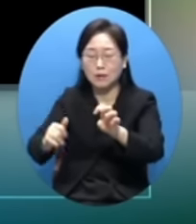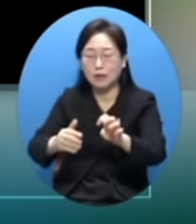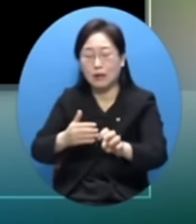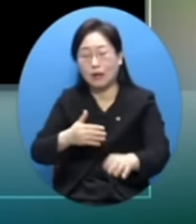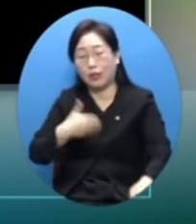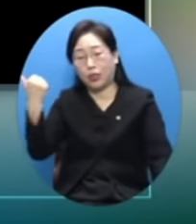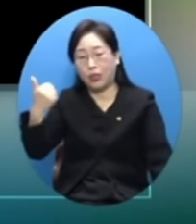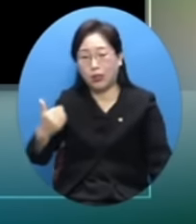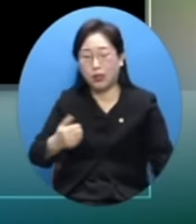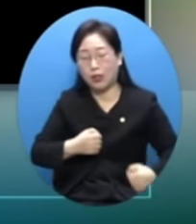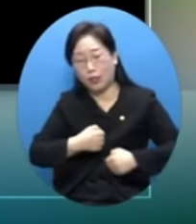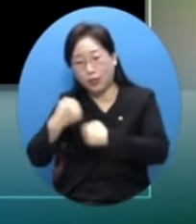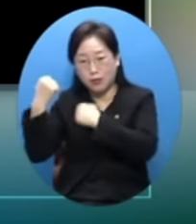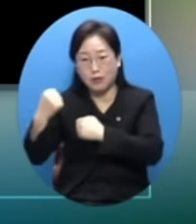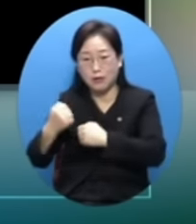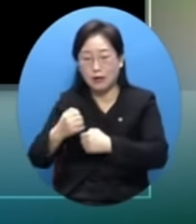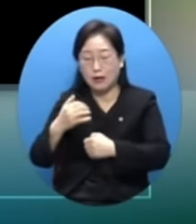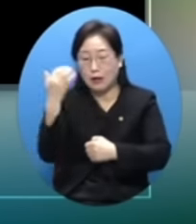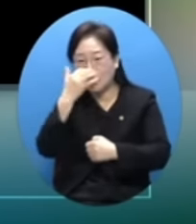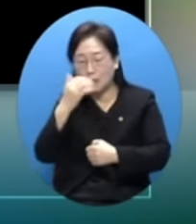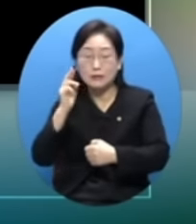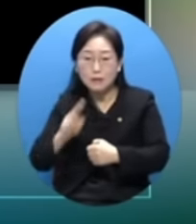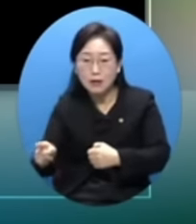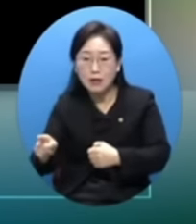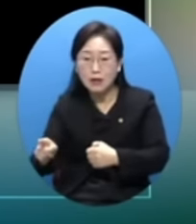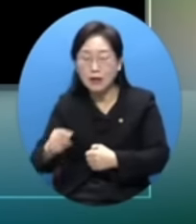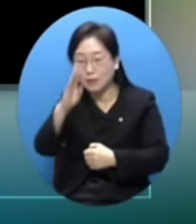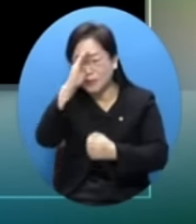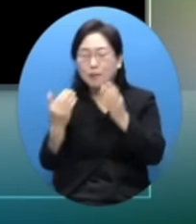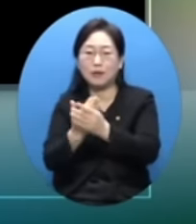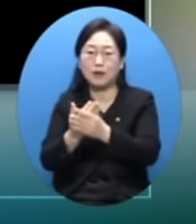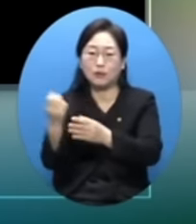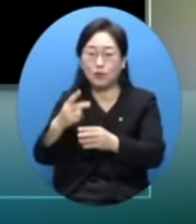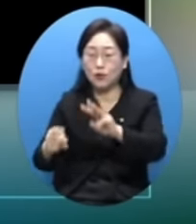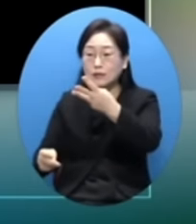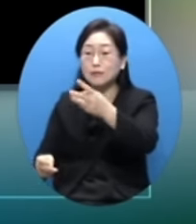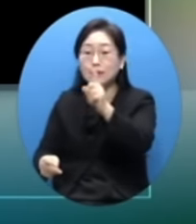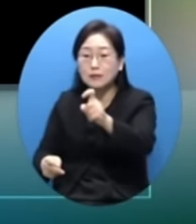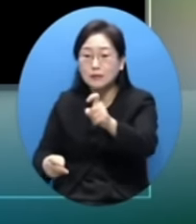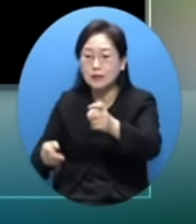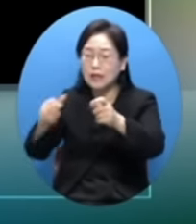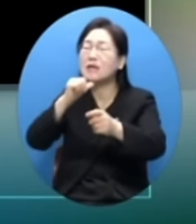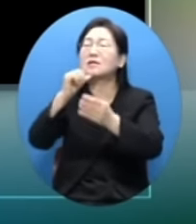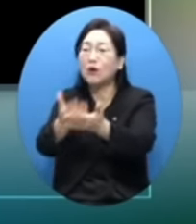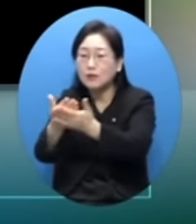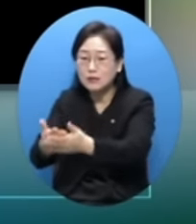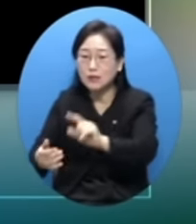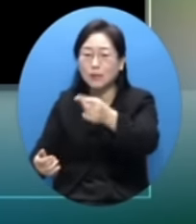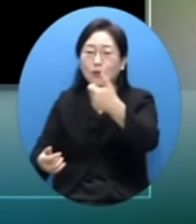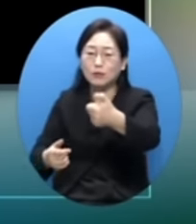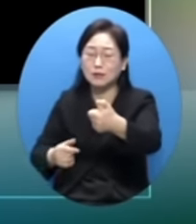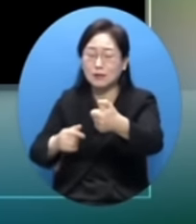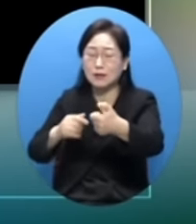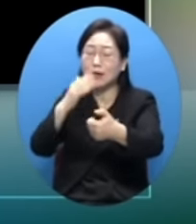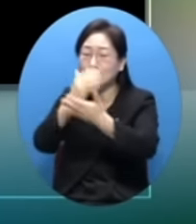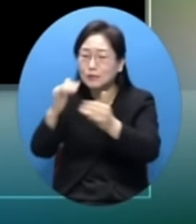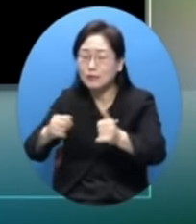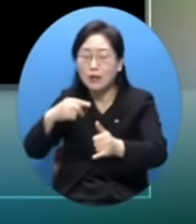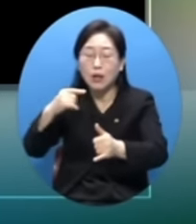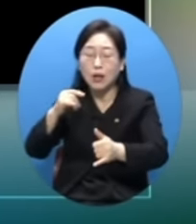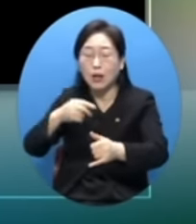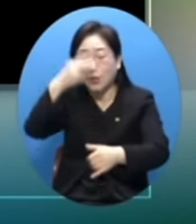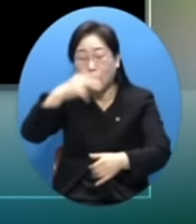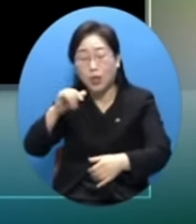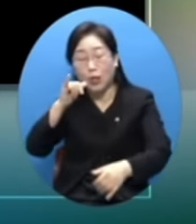생활습관으로 해 몸이 망가져 병약하게 살았으며 310명의 거지 150명의 범죄자 알콜 중자가 100명